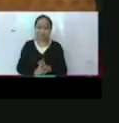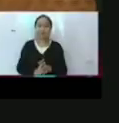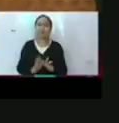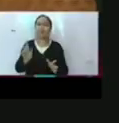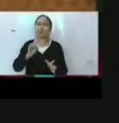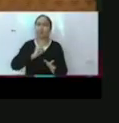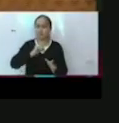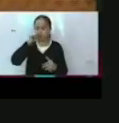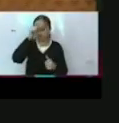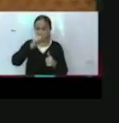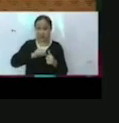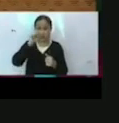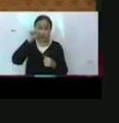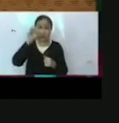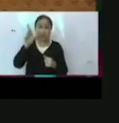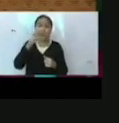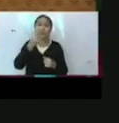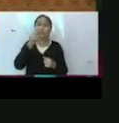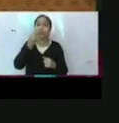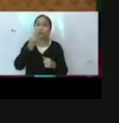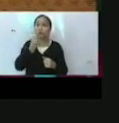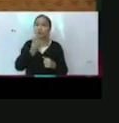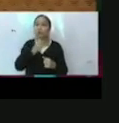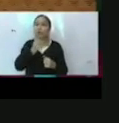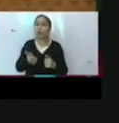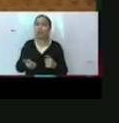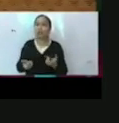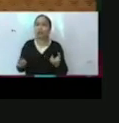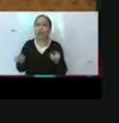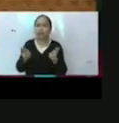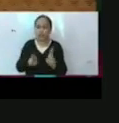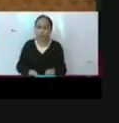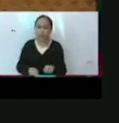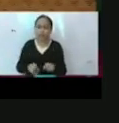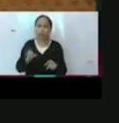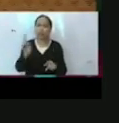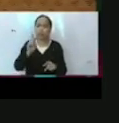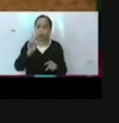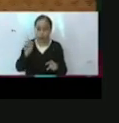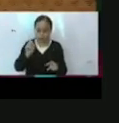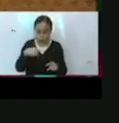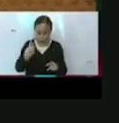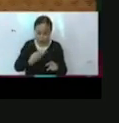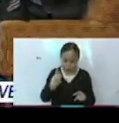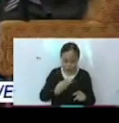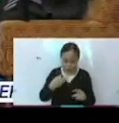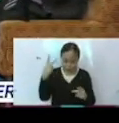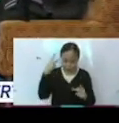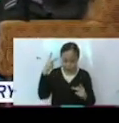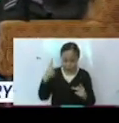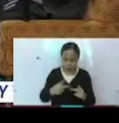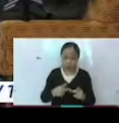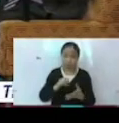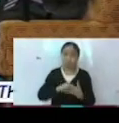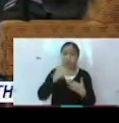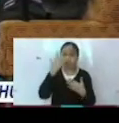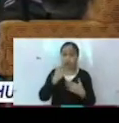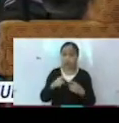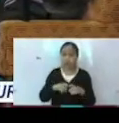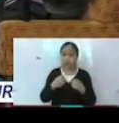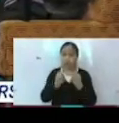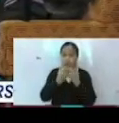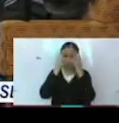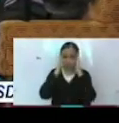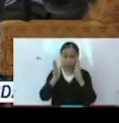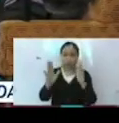ko na, sinabi ni Sir Jack kanina, hindi na fulfill yung purpose natin. Yeah, that's right. Kaya nga Team Focus eh, mag-focus ka